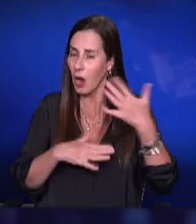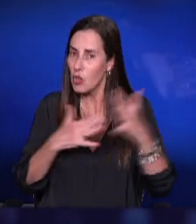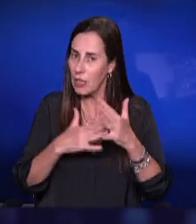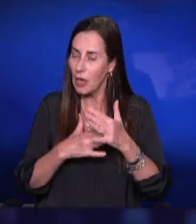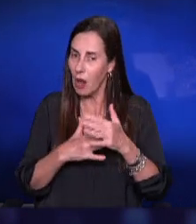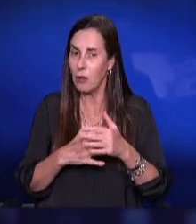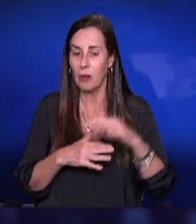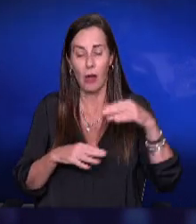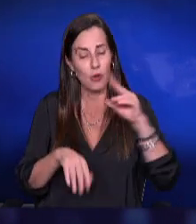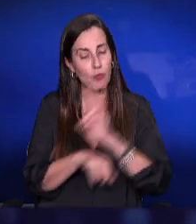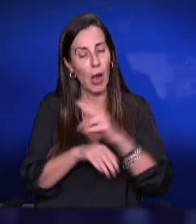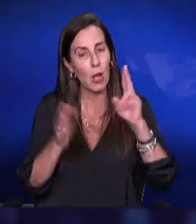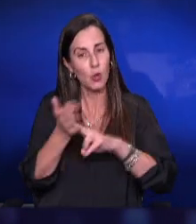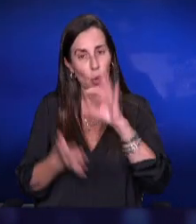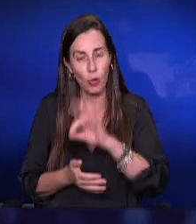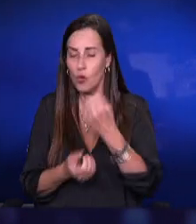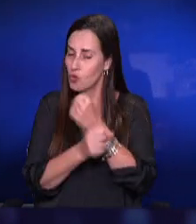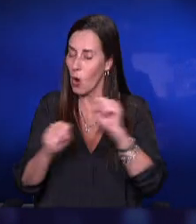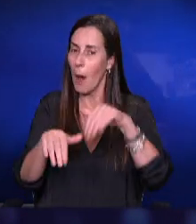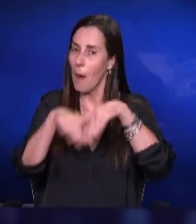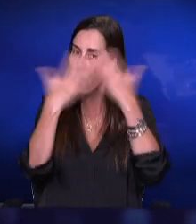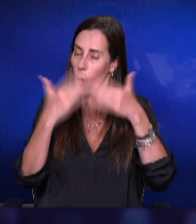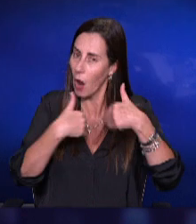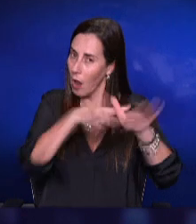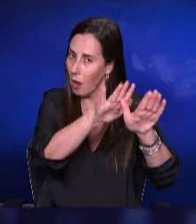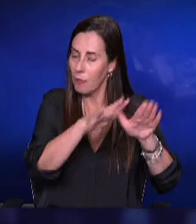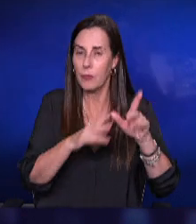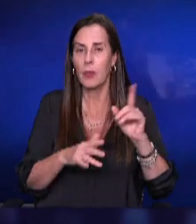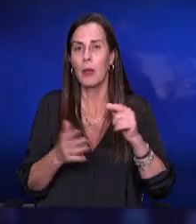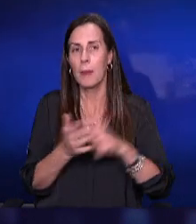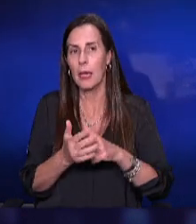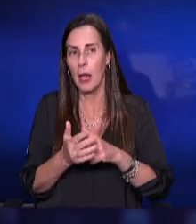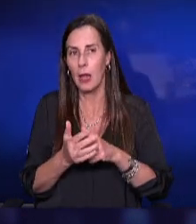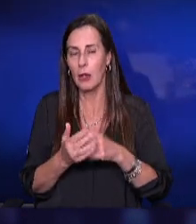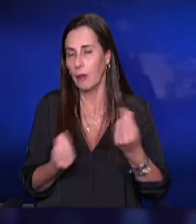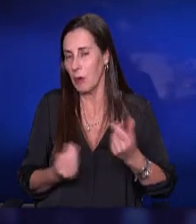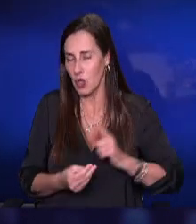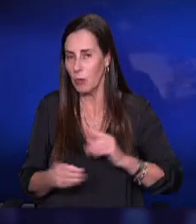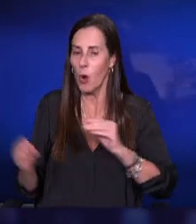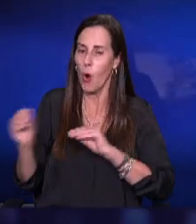כחוק, תוך שמירה על זכויותיו, הוא שוחרר בשעות הבוקר לדרכו, ונוכח נסיבותיו האישיות, הוא